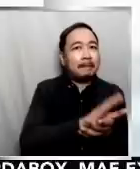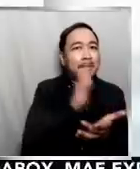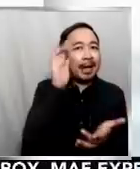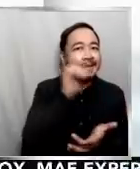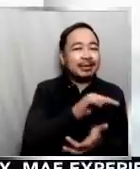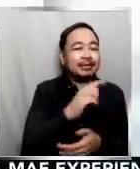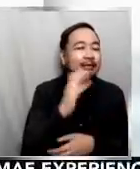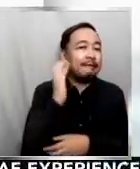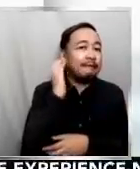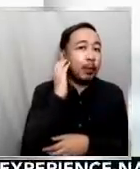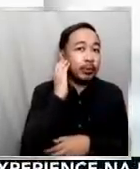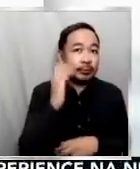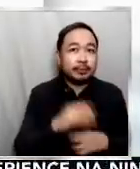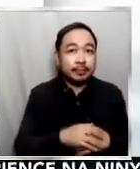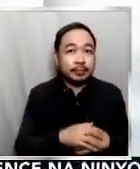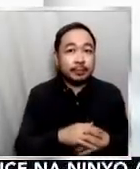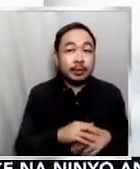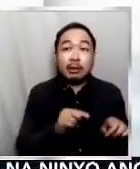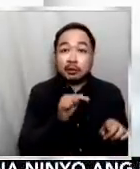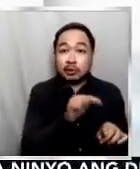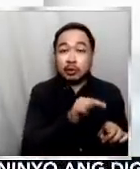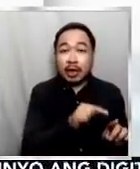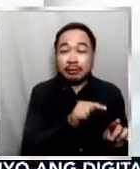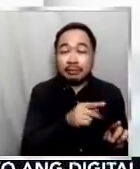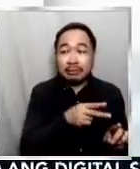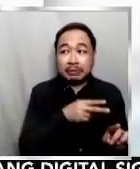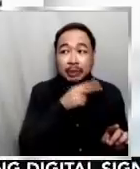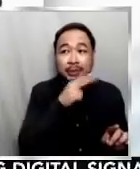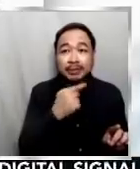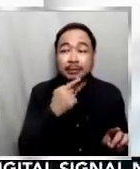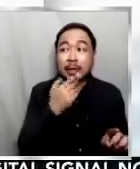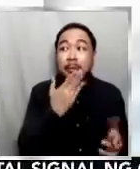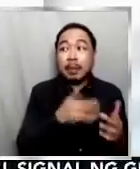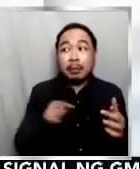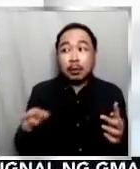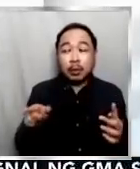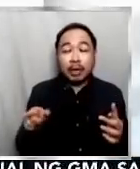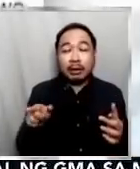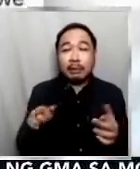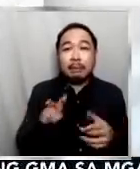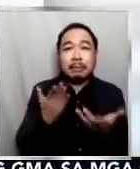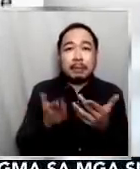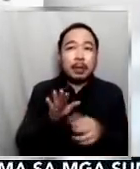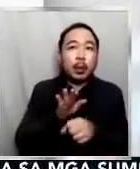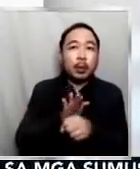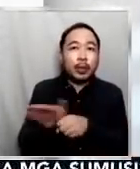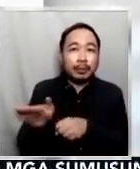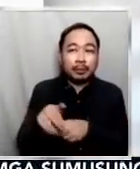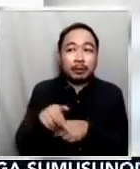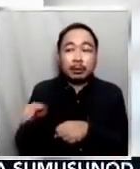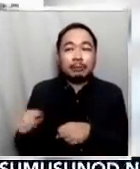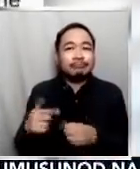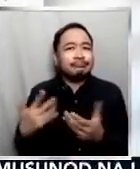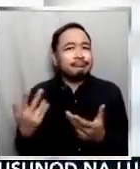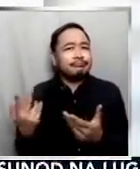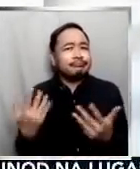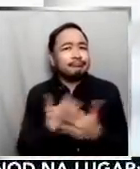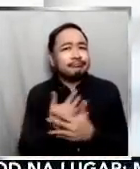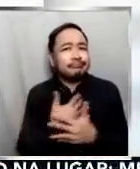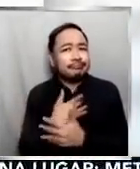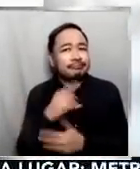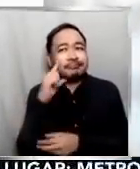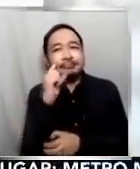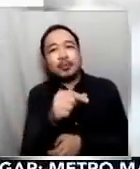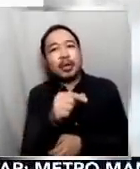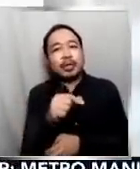May nabanggit pa raw ang kanilang kausap na baka ma-rape pa si Kathleen. Sa takot, nag-report na sila sa CIDG-NCR sa Camp Crame at